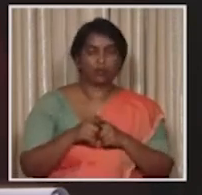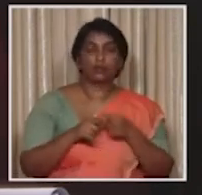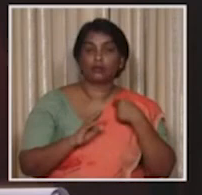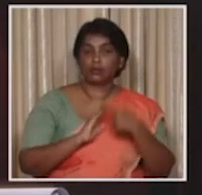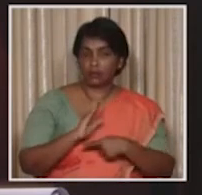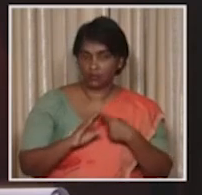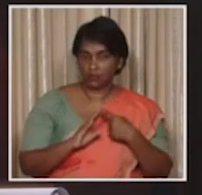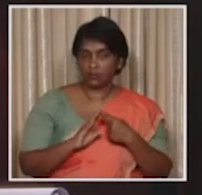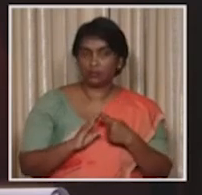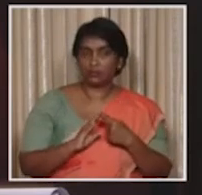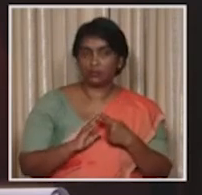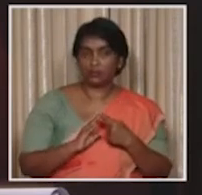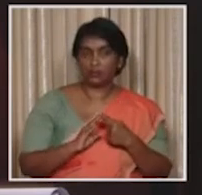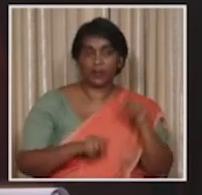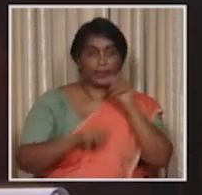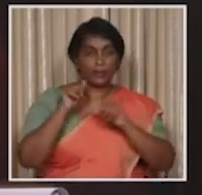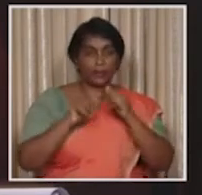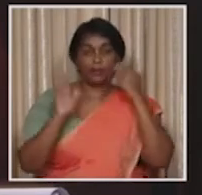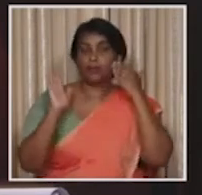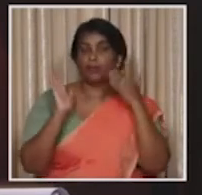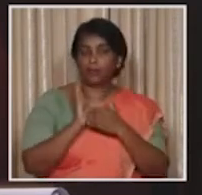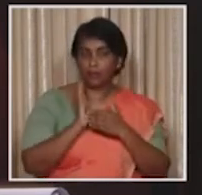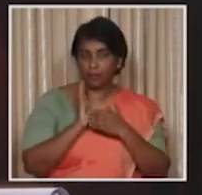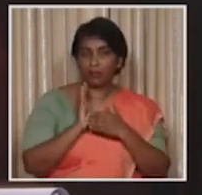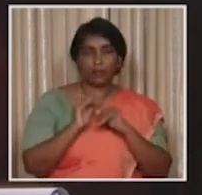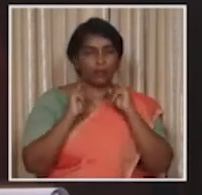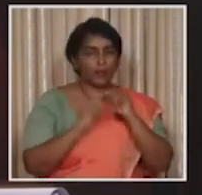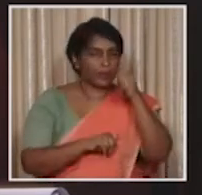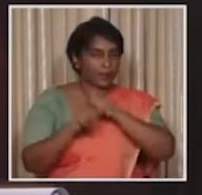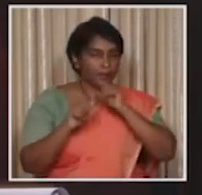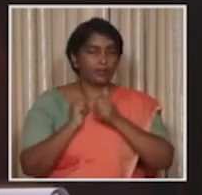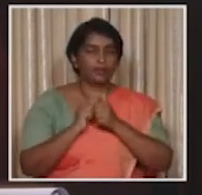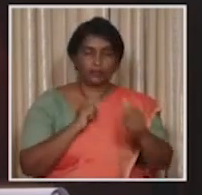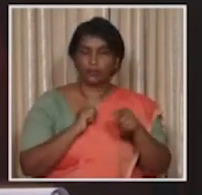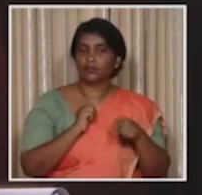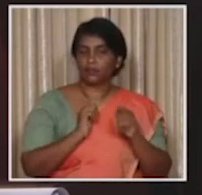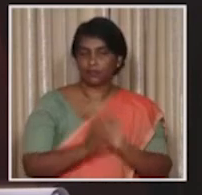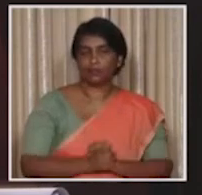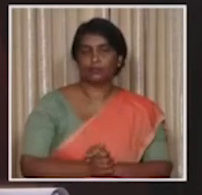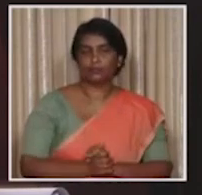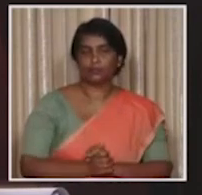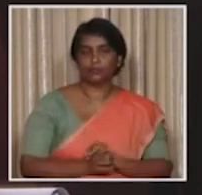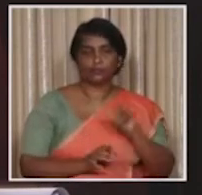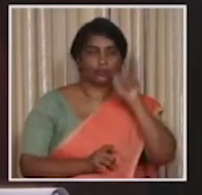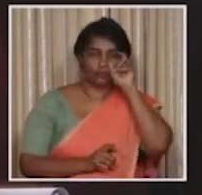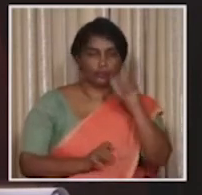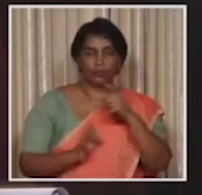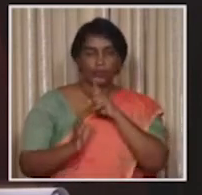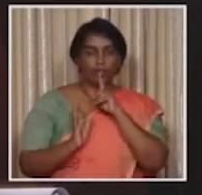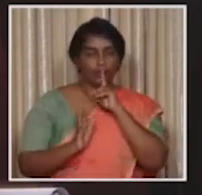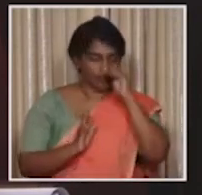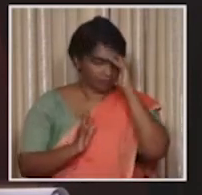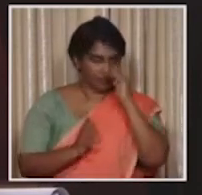රටේ ඖෂධ ශාස්ත්‍රයේ දූෂණ කටයුතු සිදුවෙනවා කියන කාරණාව. දැන් බලන ගරු කතානායකතුමනි,